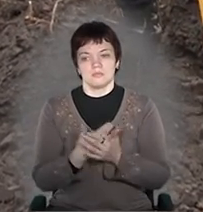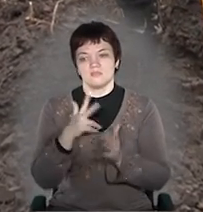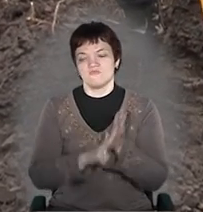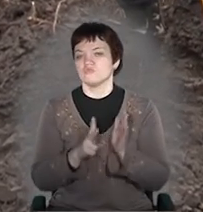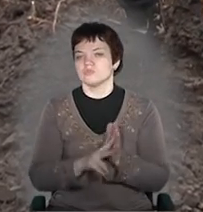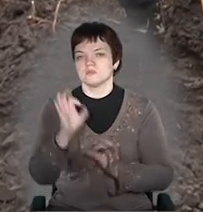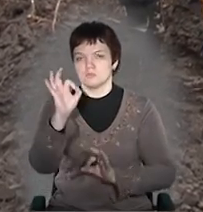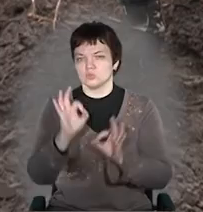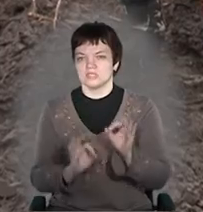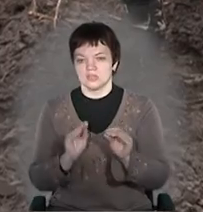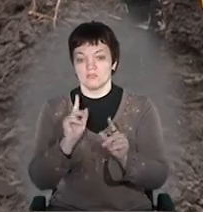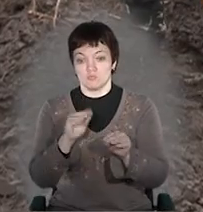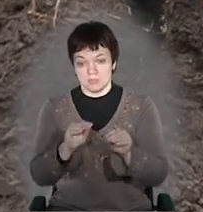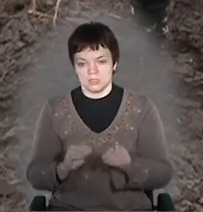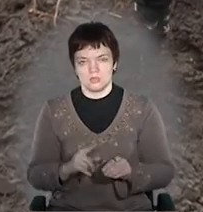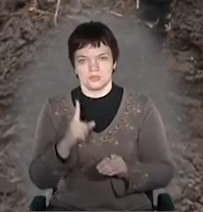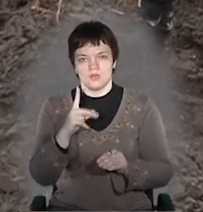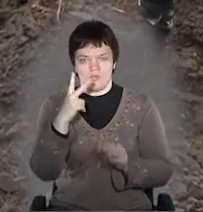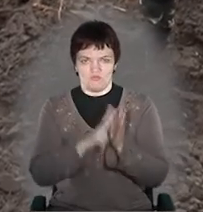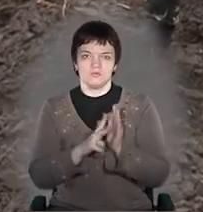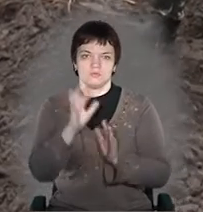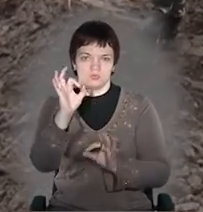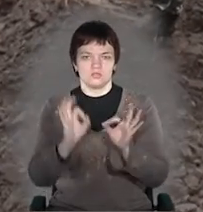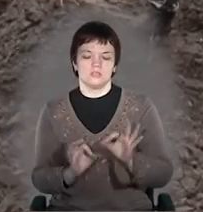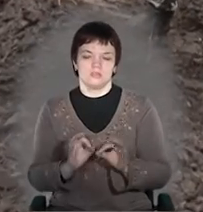принимаются и идут в рост в этом же году.